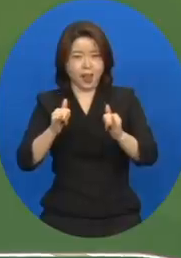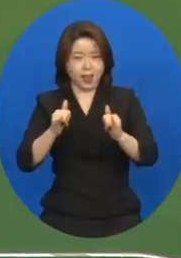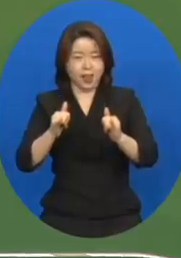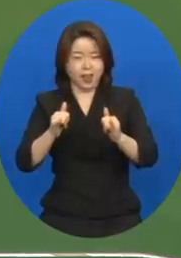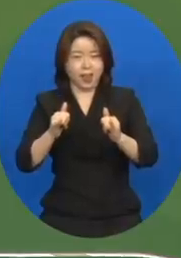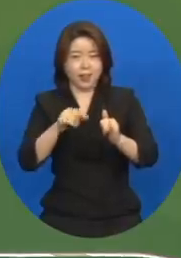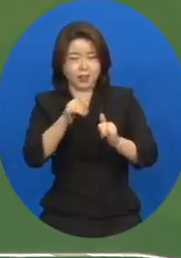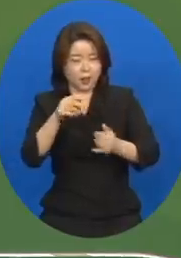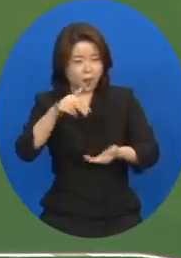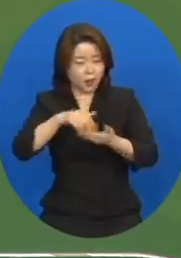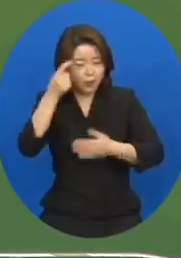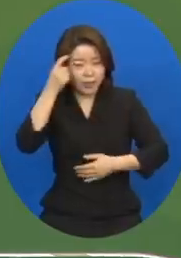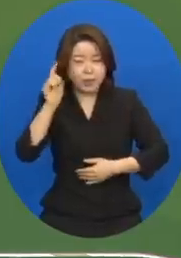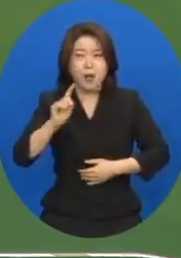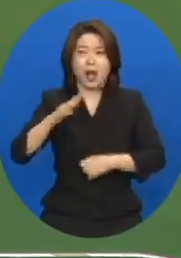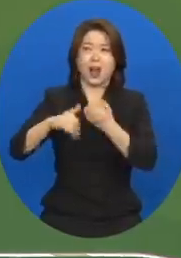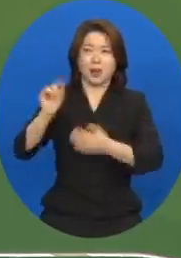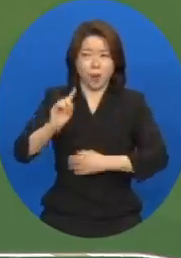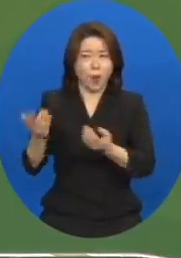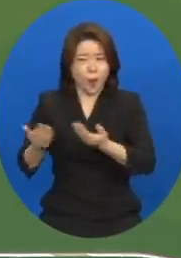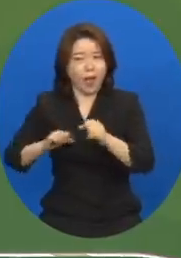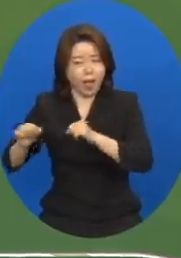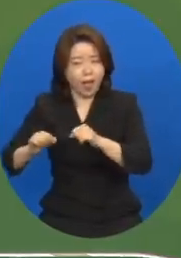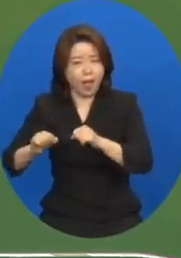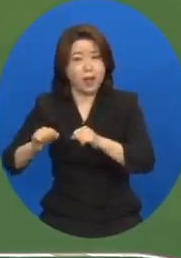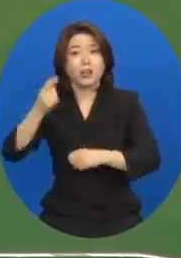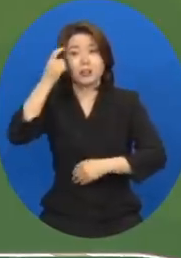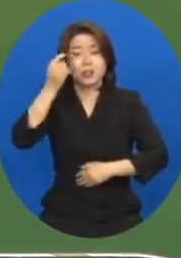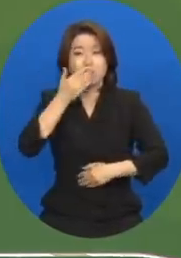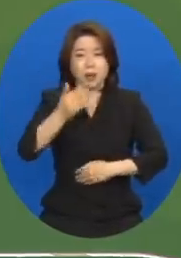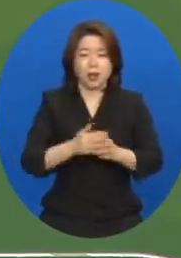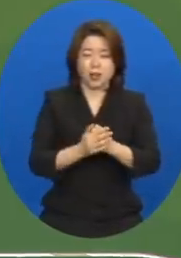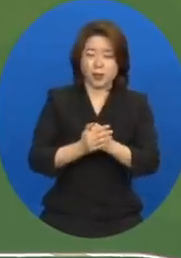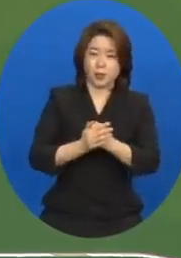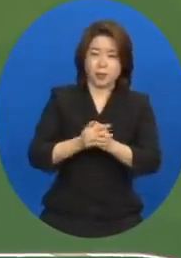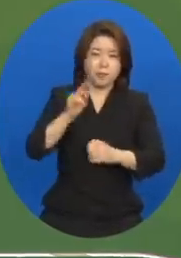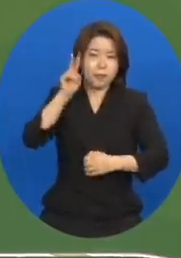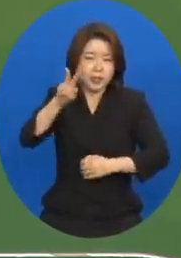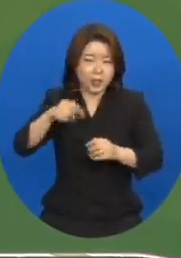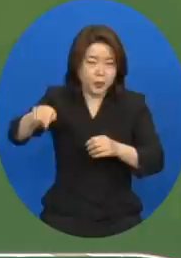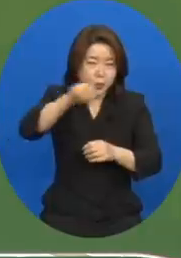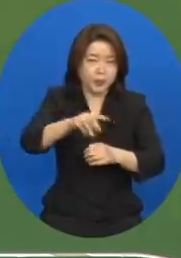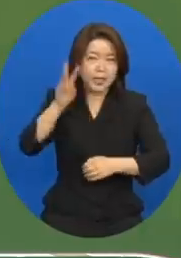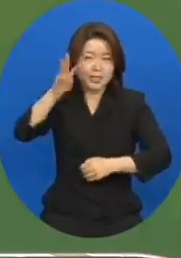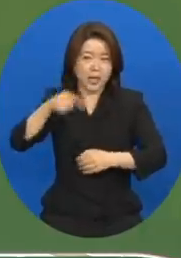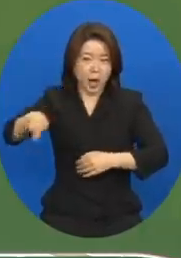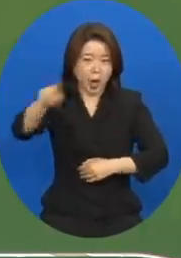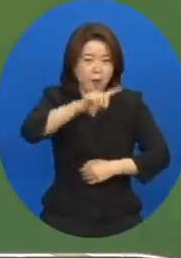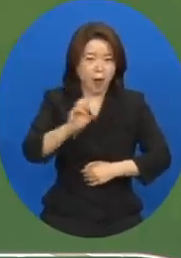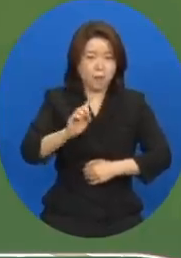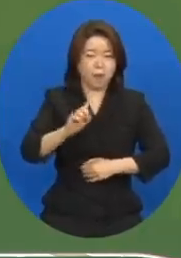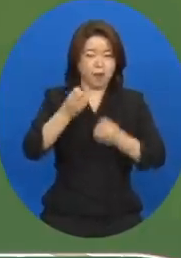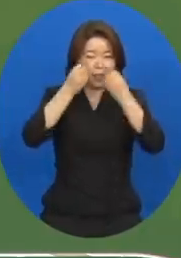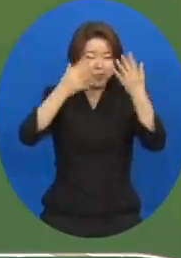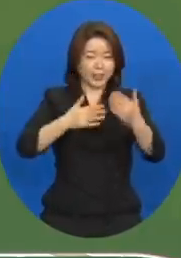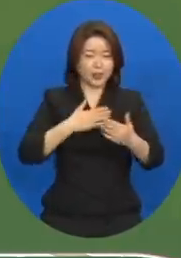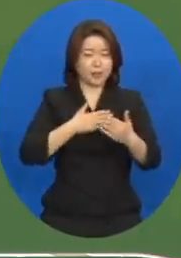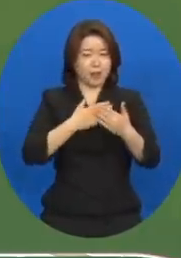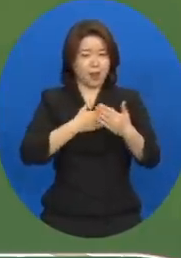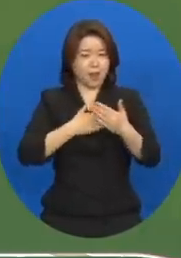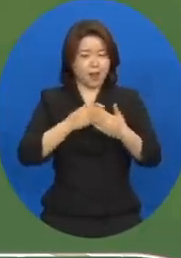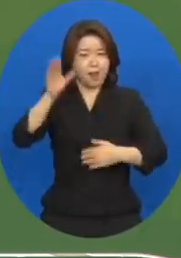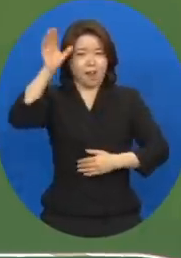봐. 그래서 이틀째 돌 때, 3일째 돌 때 뭔가 새로운 어떤 기분도 느끼고